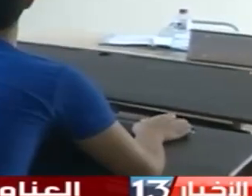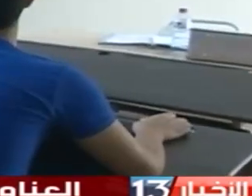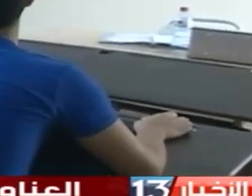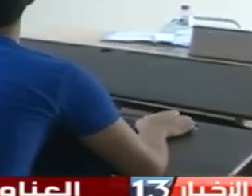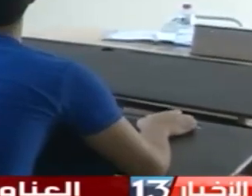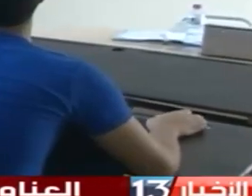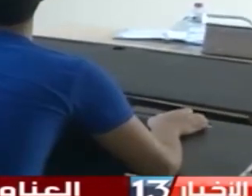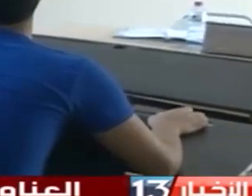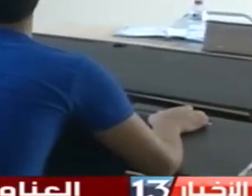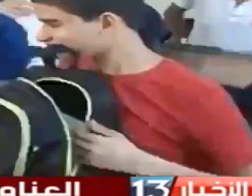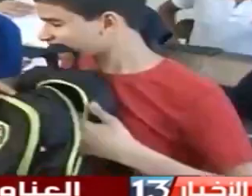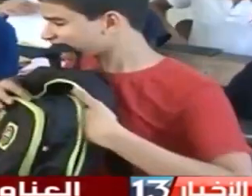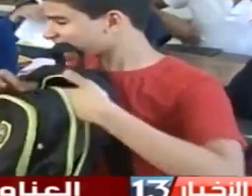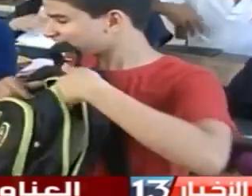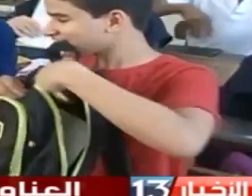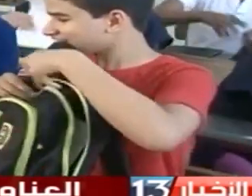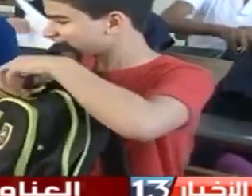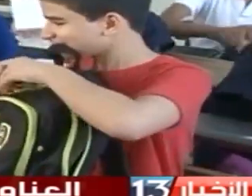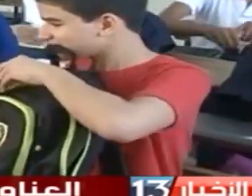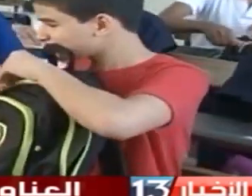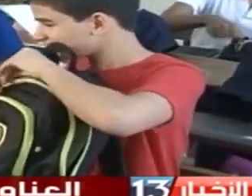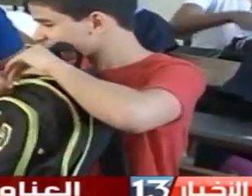العمومية بصفاقس.